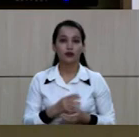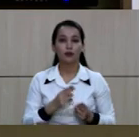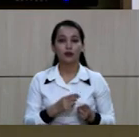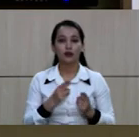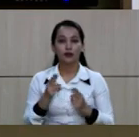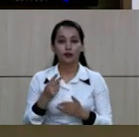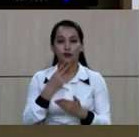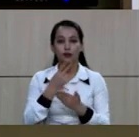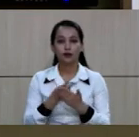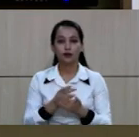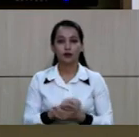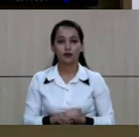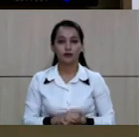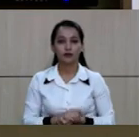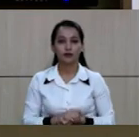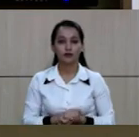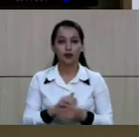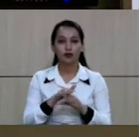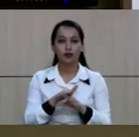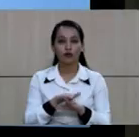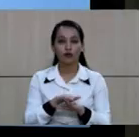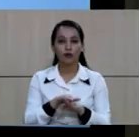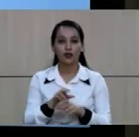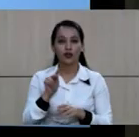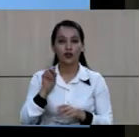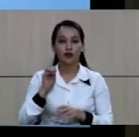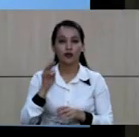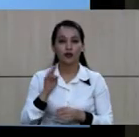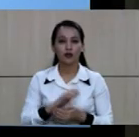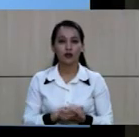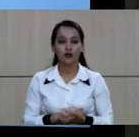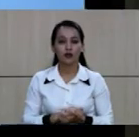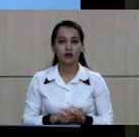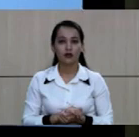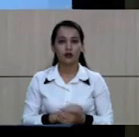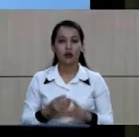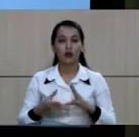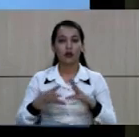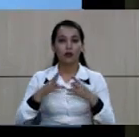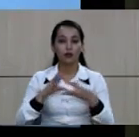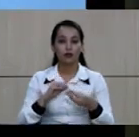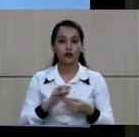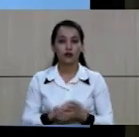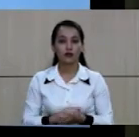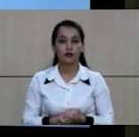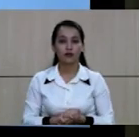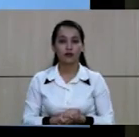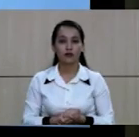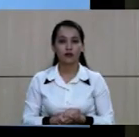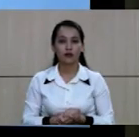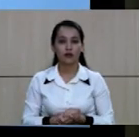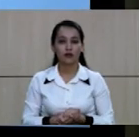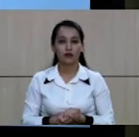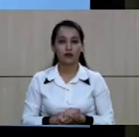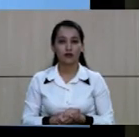marhamat, ko'ring. Demak, bu toshbaqa va chayon masalining qissasi. Qo'lidan